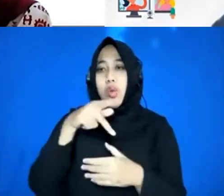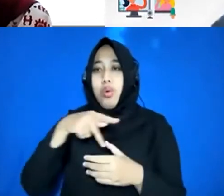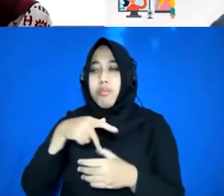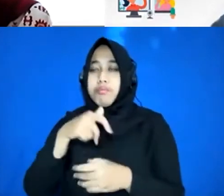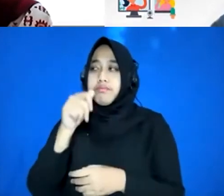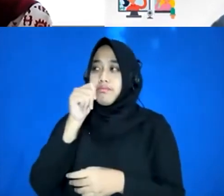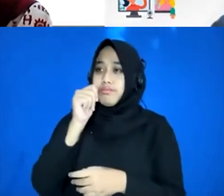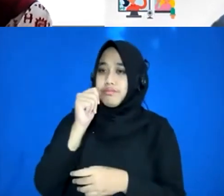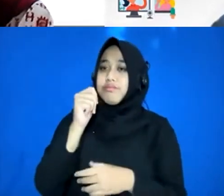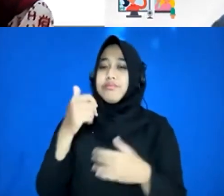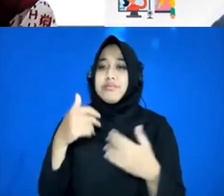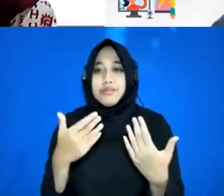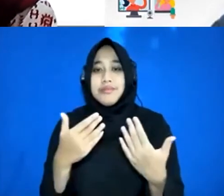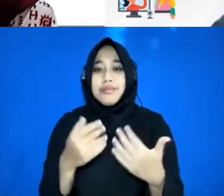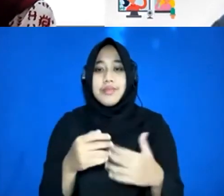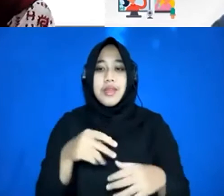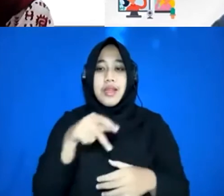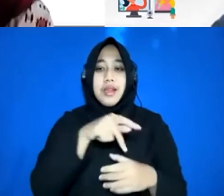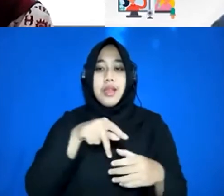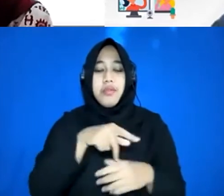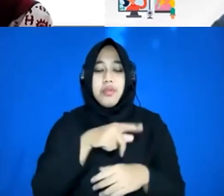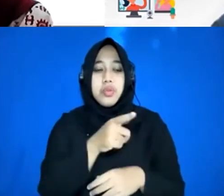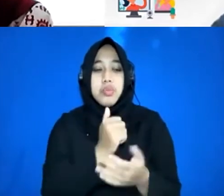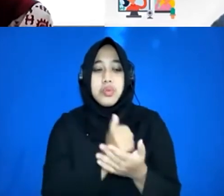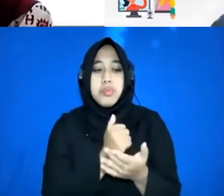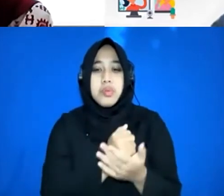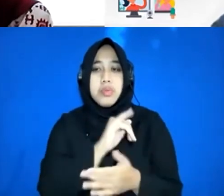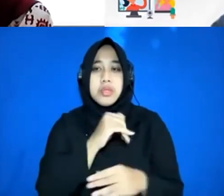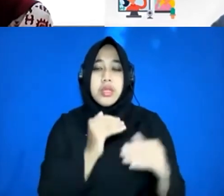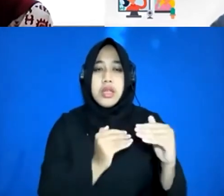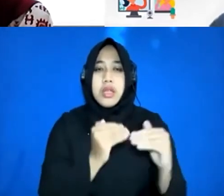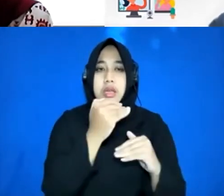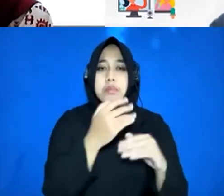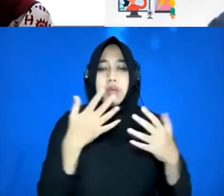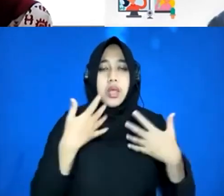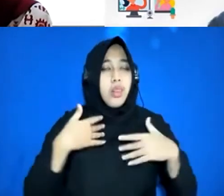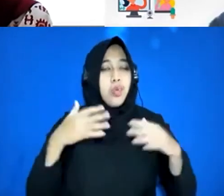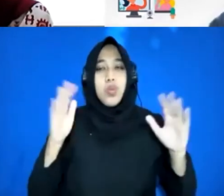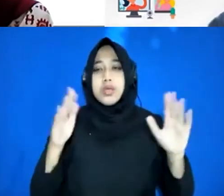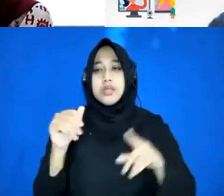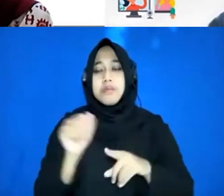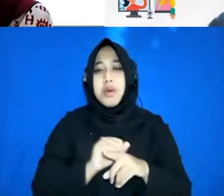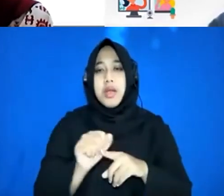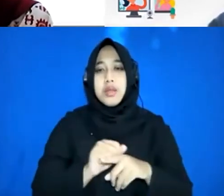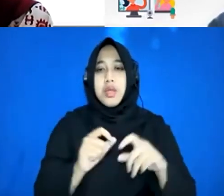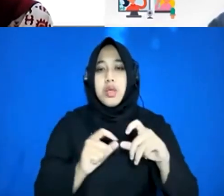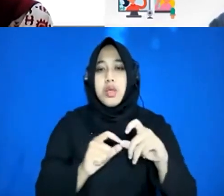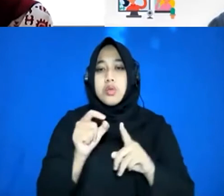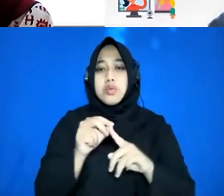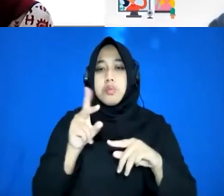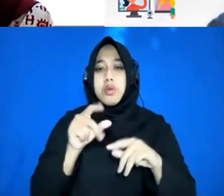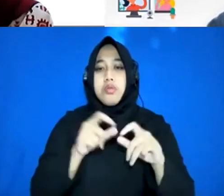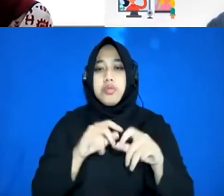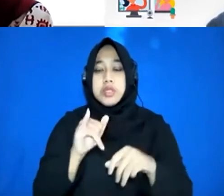atau di kafe, itu menjadikan kita lebih leluasa untuk praktek supervisi itu. Sehingga